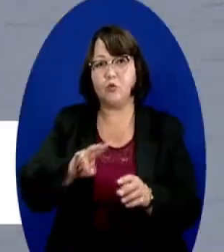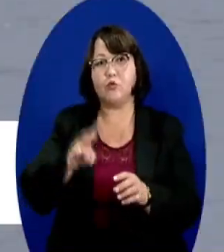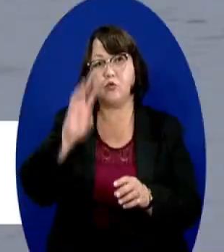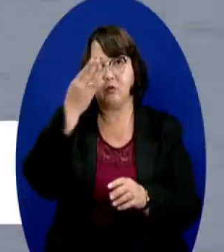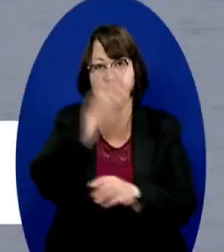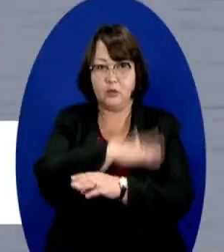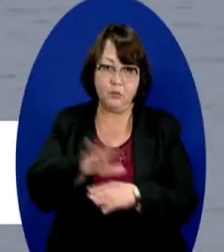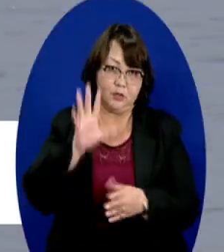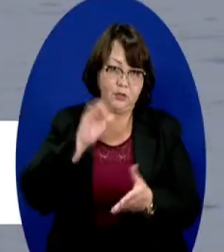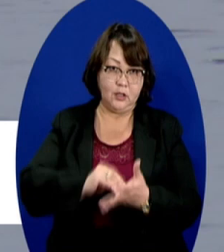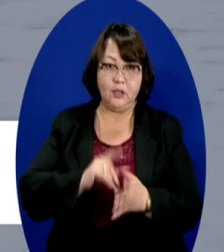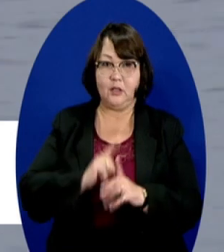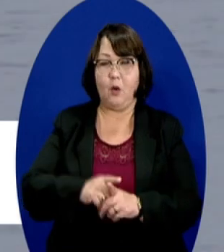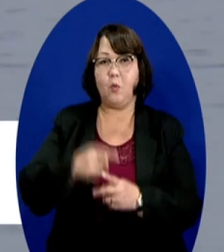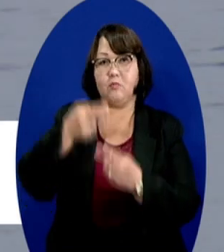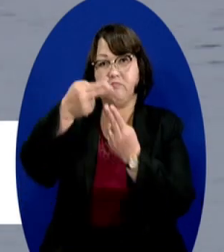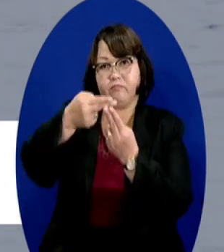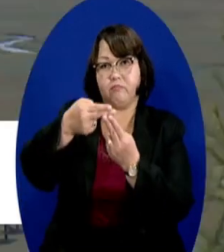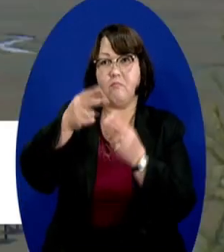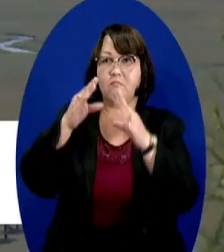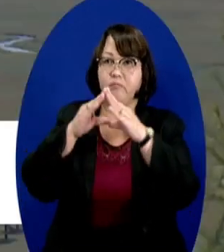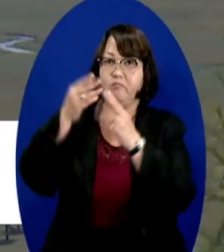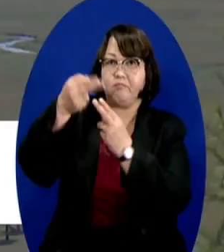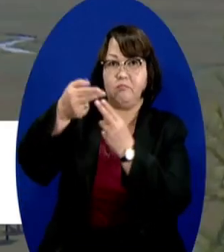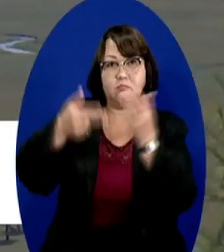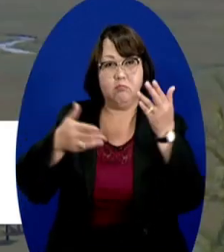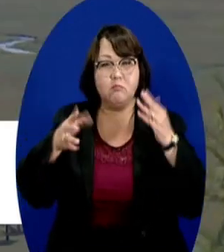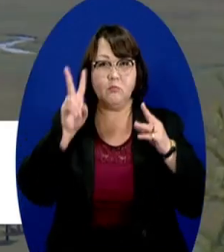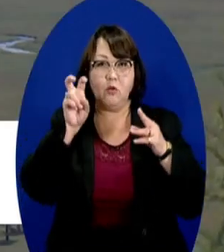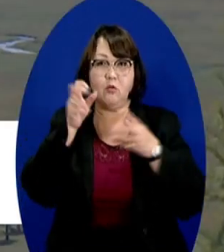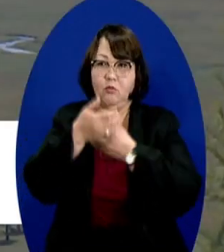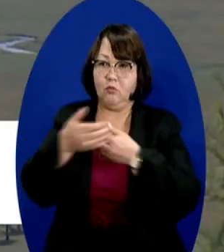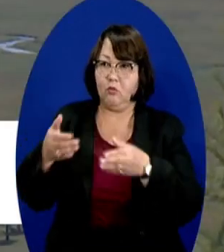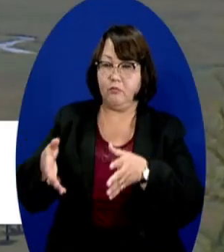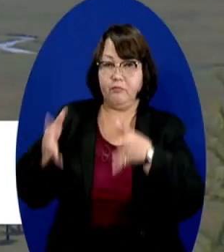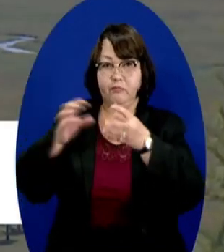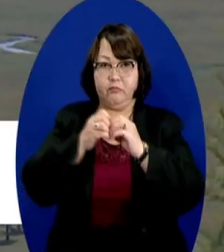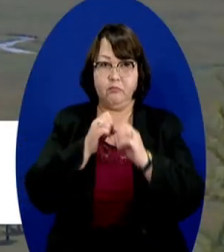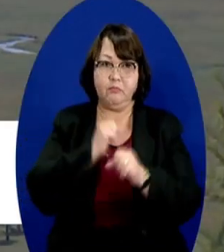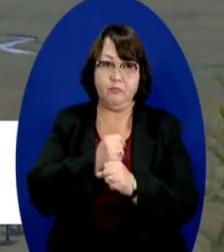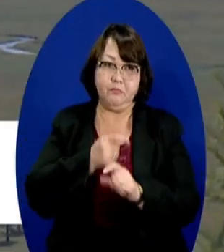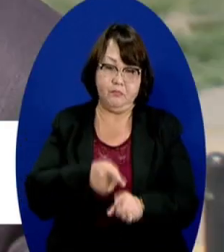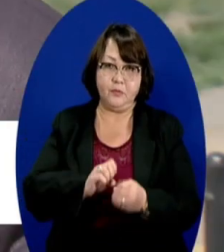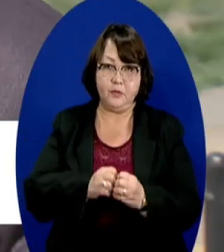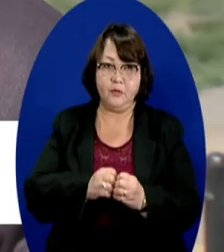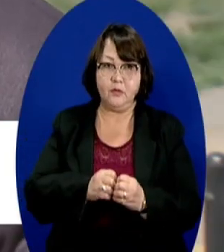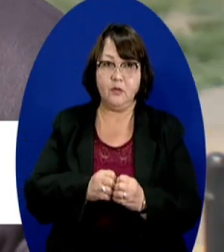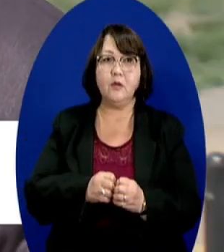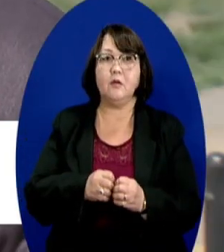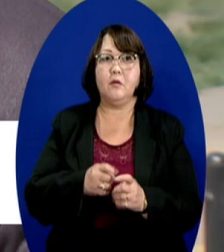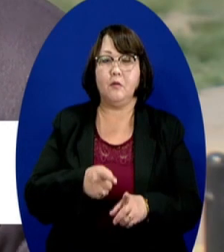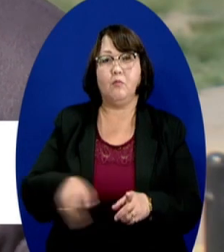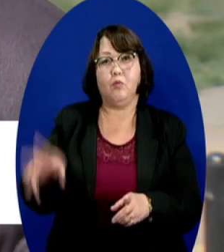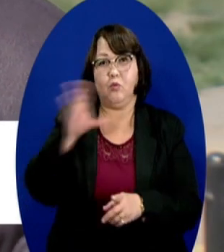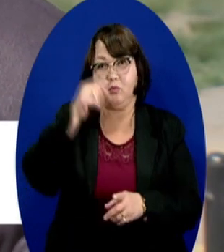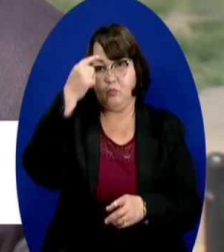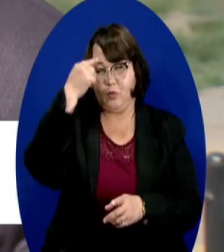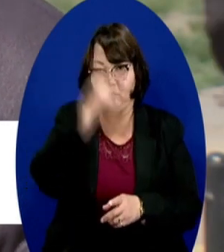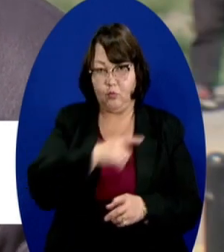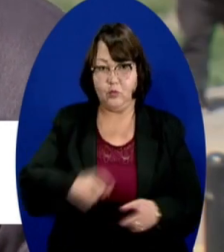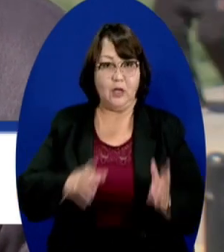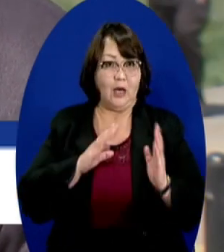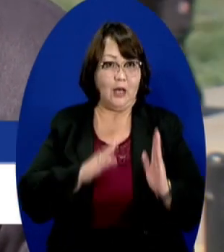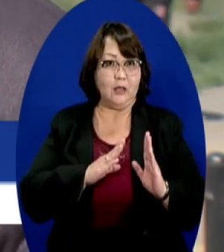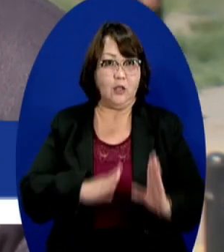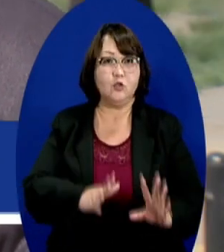замуудад стандартын дагуу тэмдэг тэмдэглэгээ ариун цэврийн байгууламж байршуулах чиглэл өгчээ. Бид хандлагаа өөрчилсөн цагт энэ